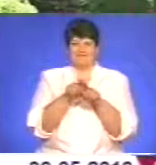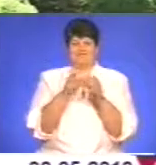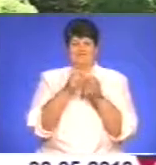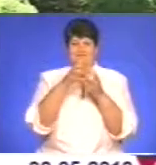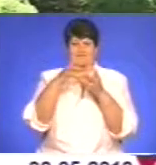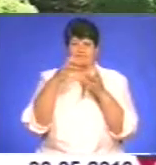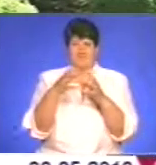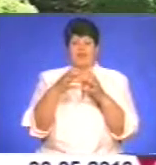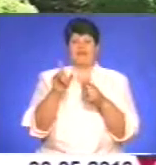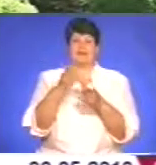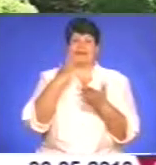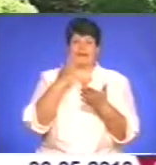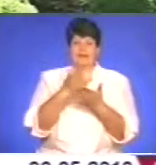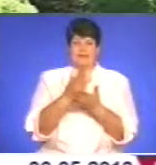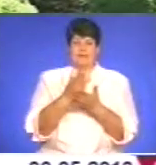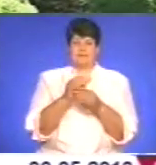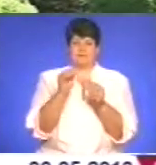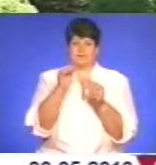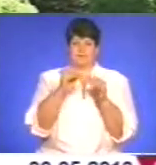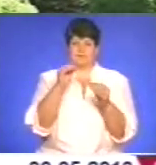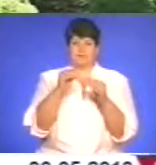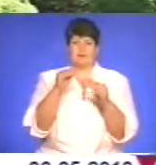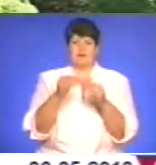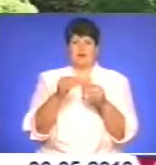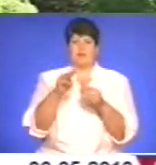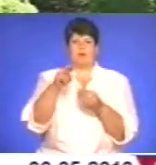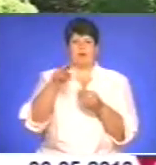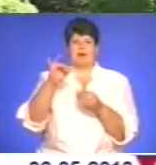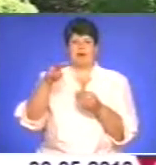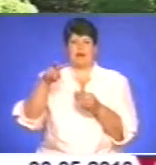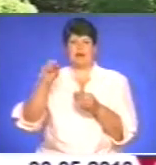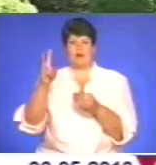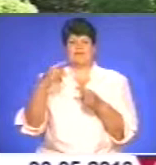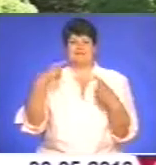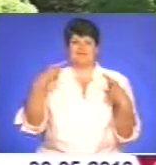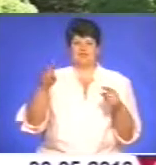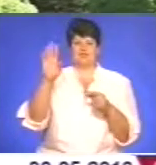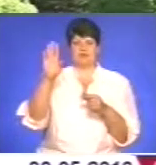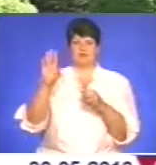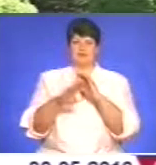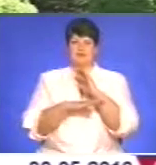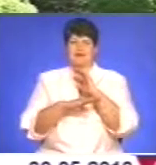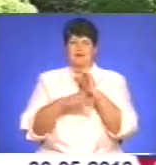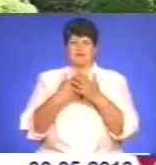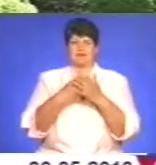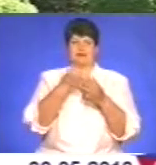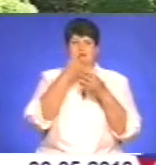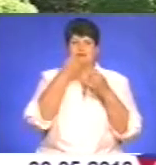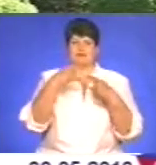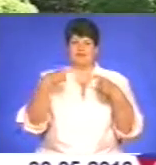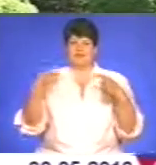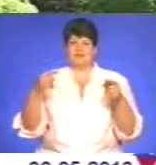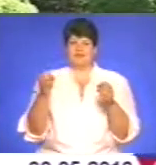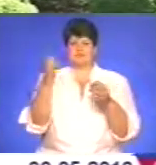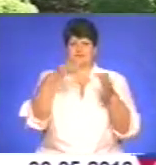спонжики, на яких відкладається і пилок з інших дерев, пилок з інших квітів, який сам по собі